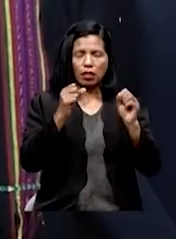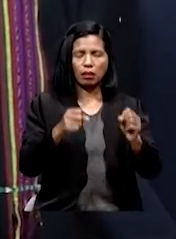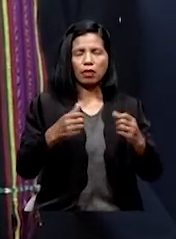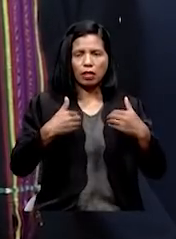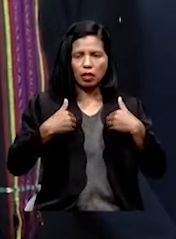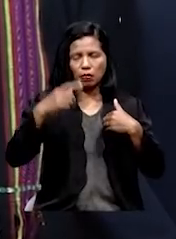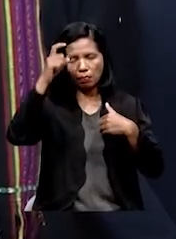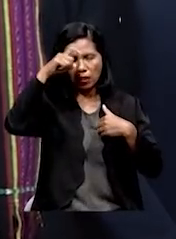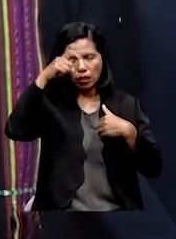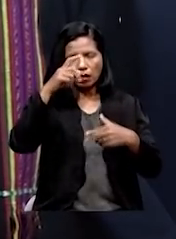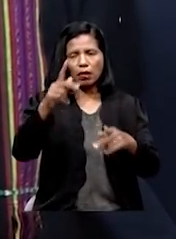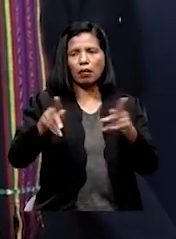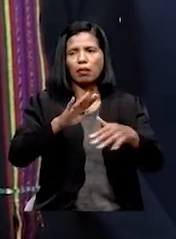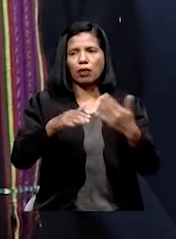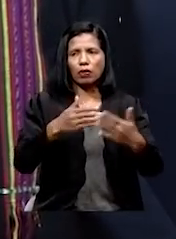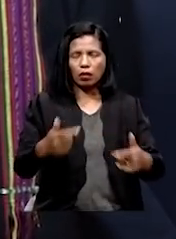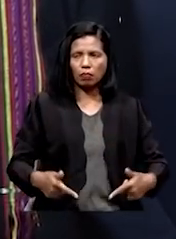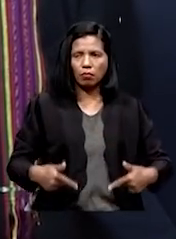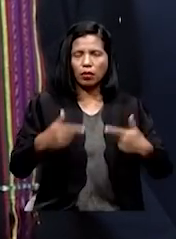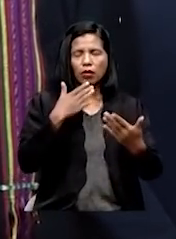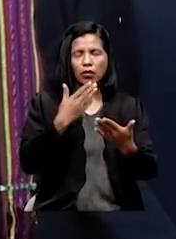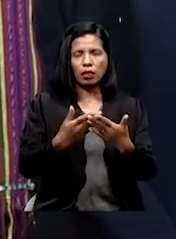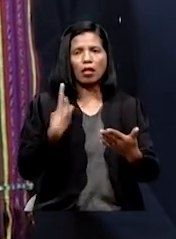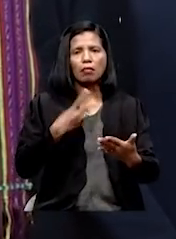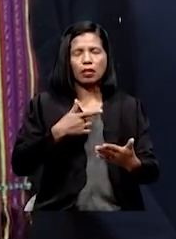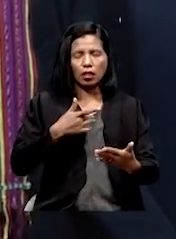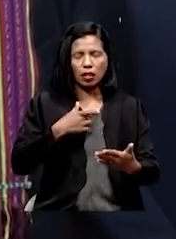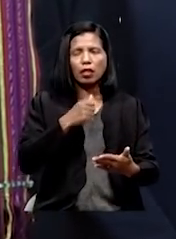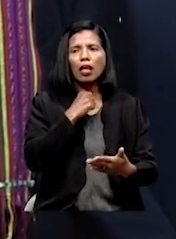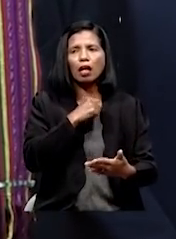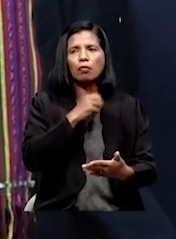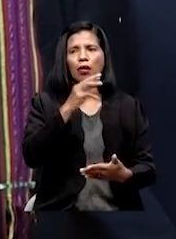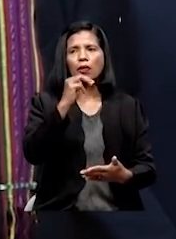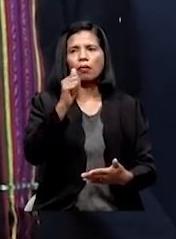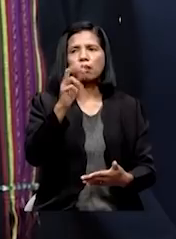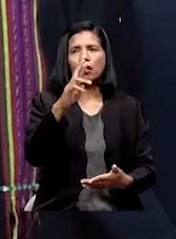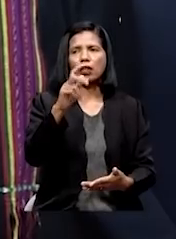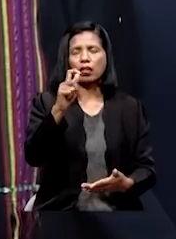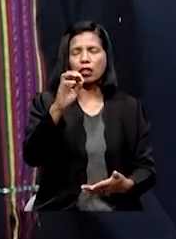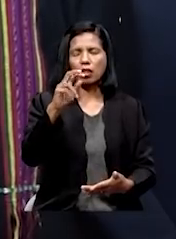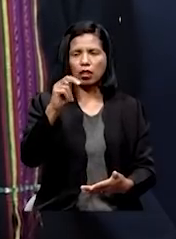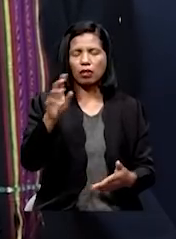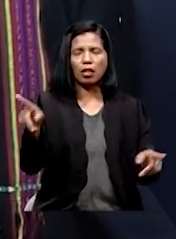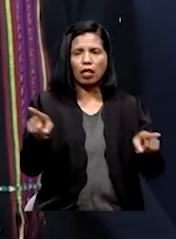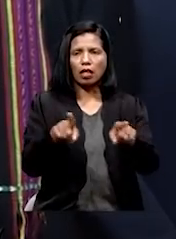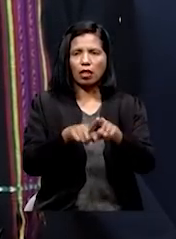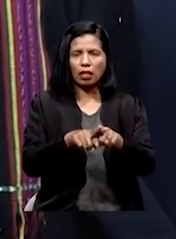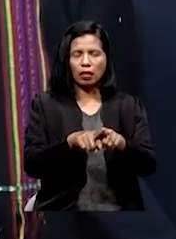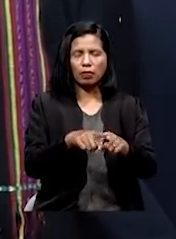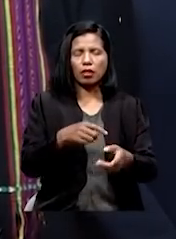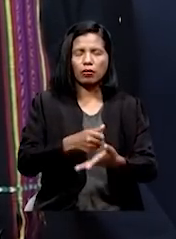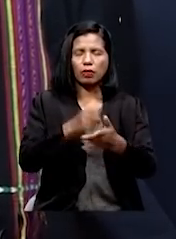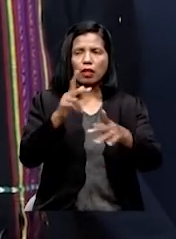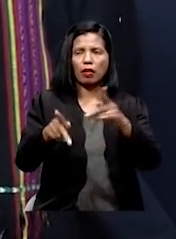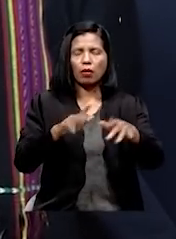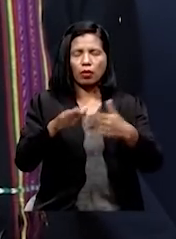va povo ne moristiak tamba ami sente kata padre martino merece duni tamba durante ne ia servi sai hanen sa bibia tamba povo tomak ia